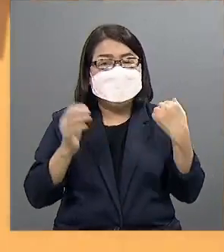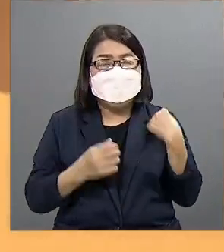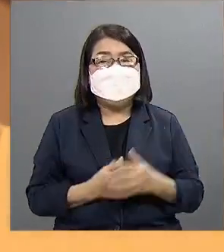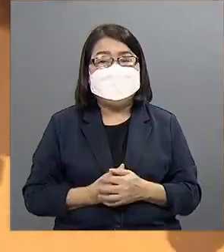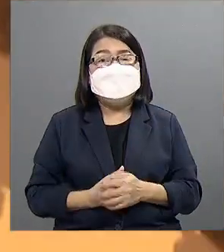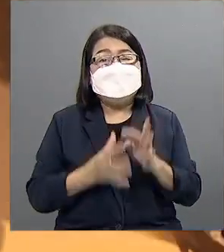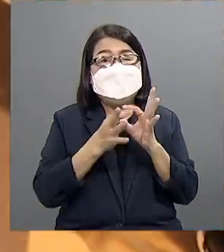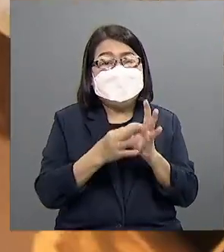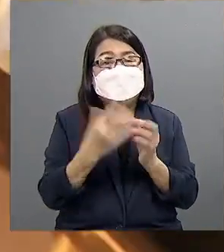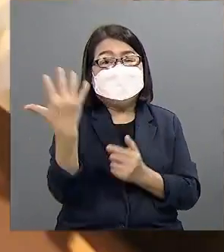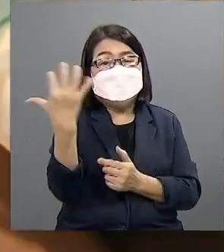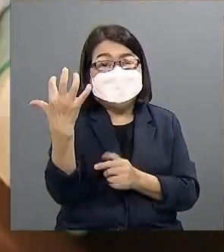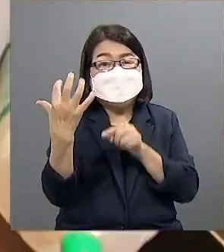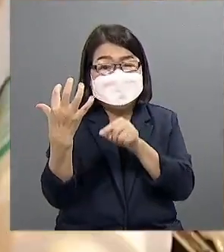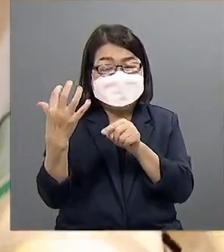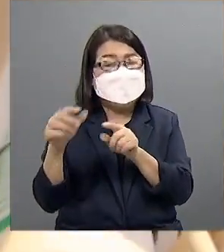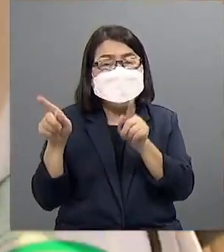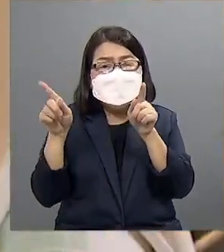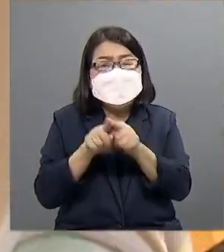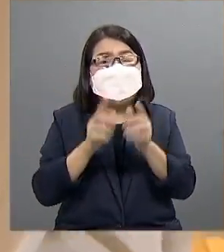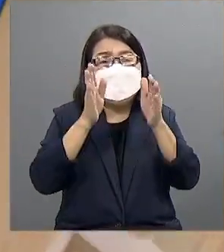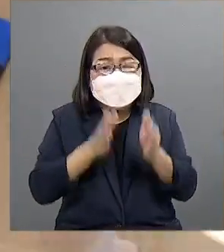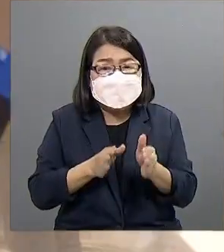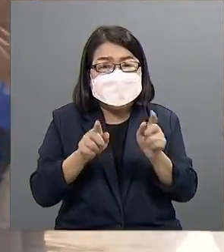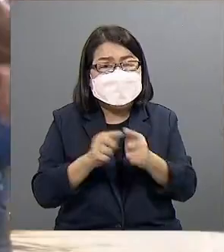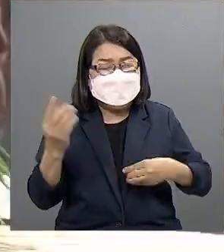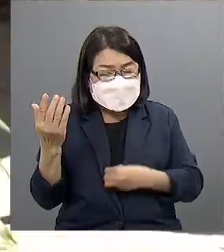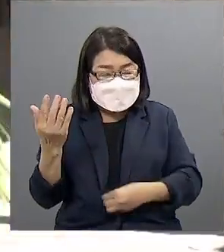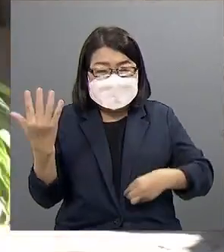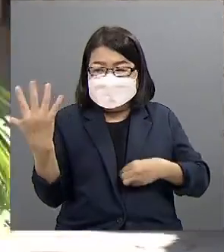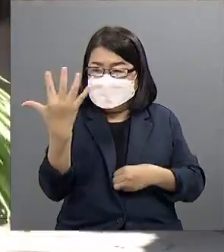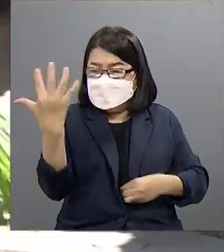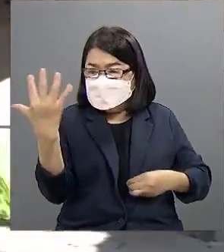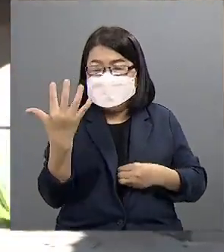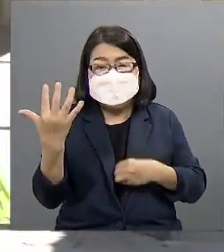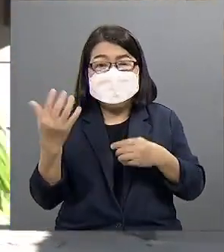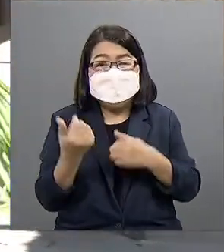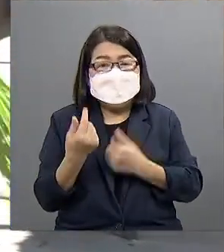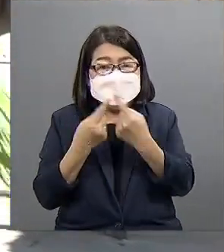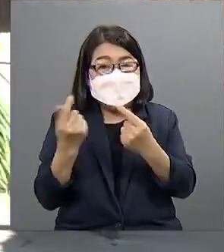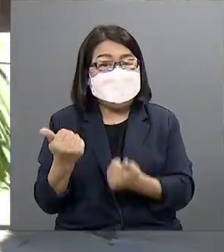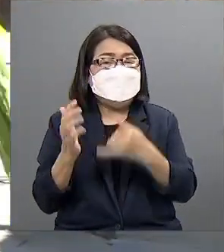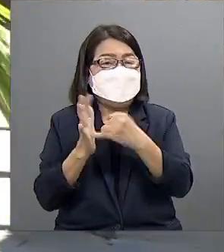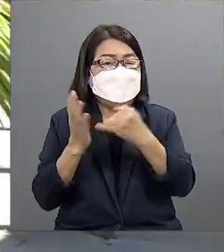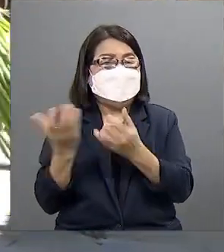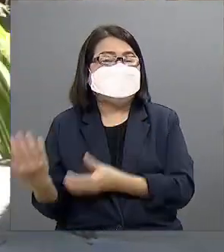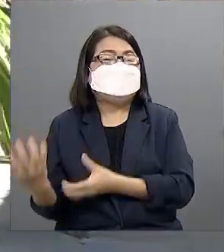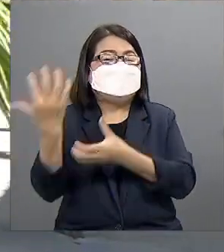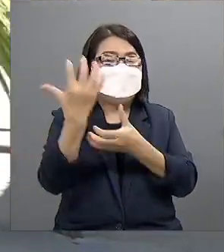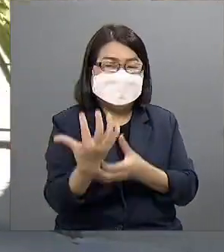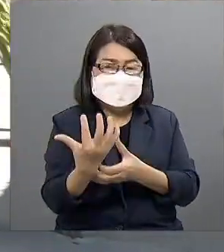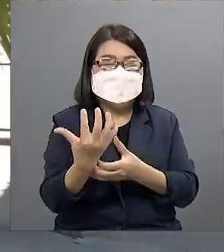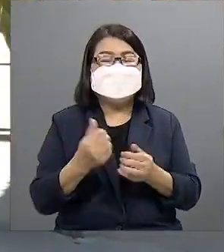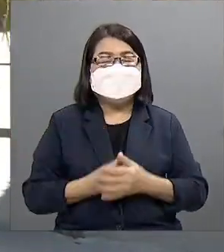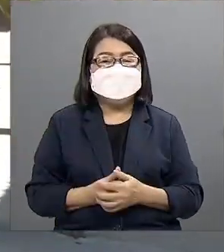จะเป็นลักษณะเดียวกันกับคนเลยเพียงแต่ว่าอันนี้จะเป็นโมบายหมายถึงว่าเราสามารถที่จะยกไปในภาคสนามได้อย่างสะดวกครับโรคไตก็คือมันมี